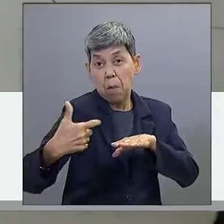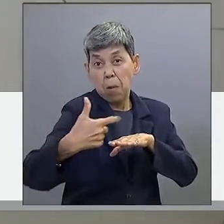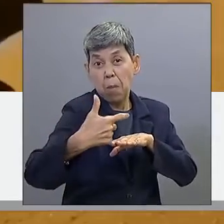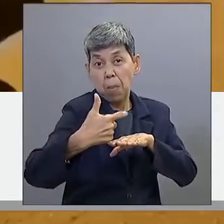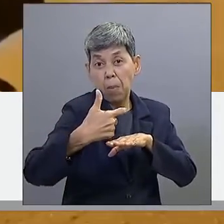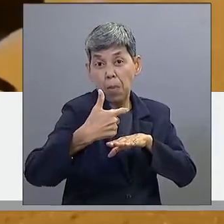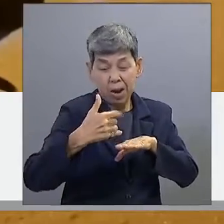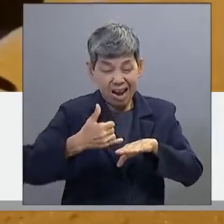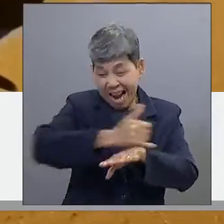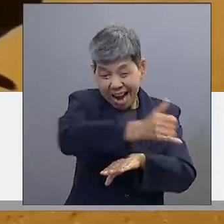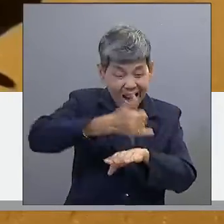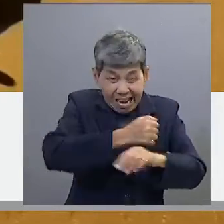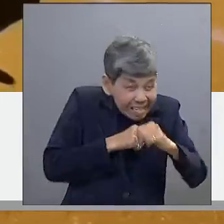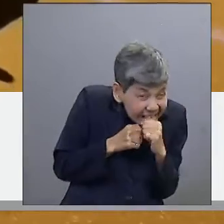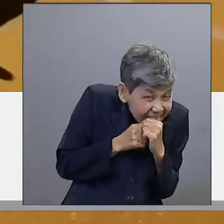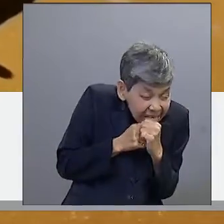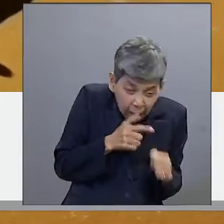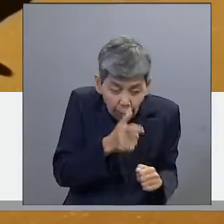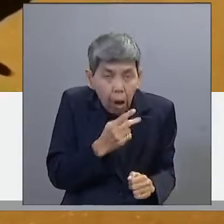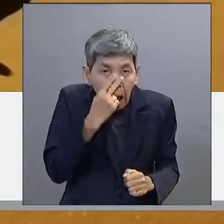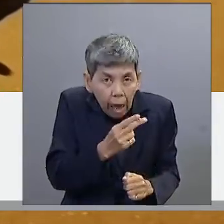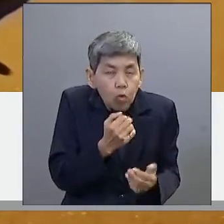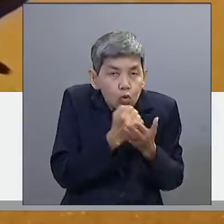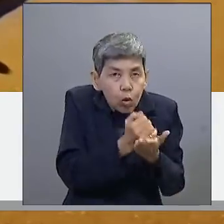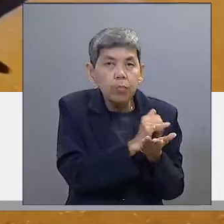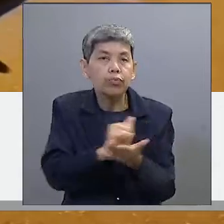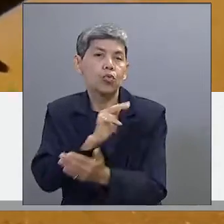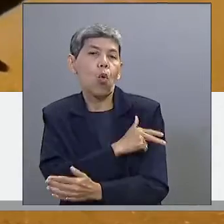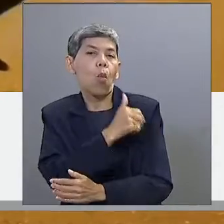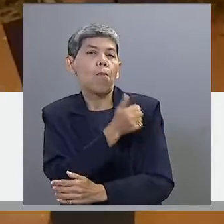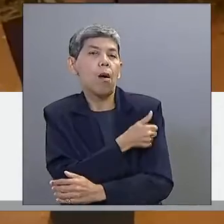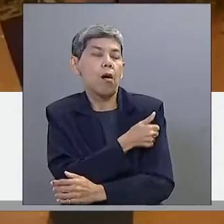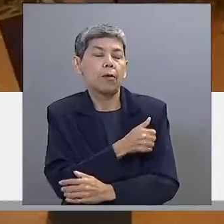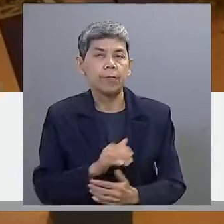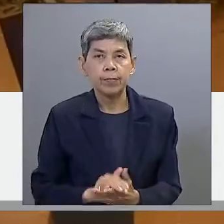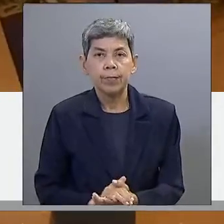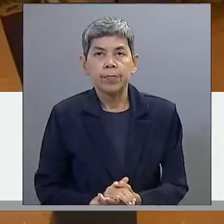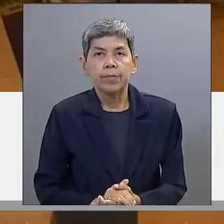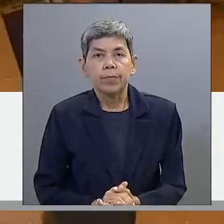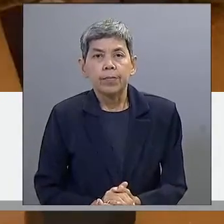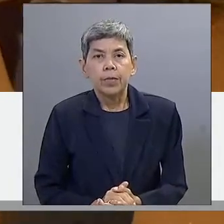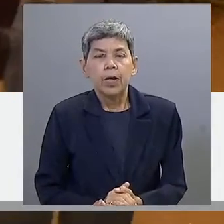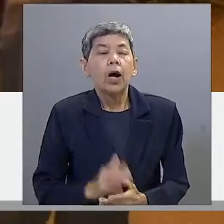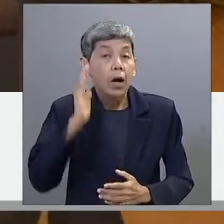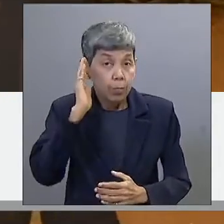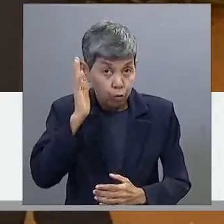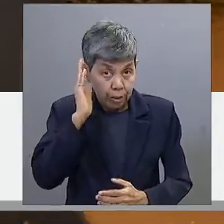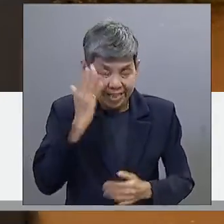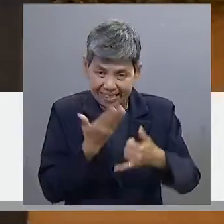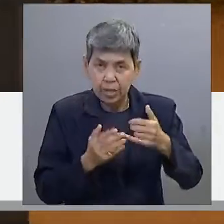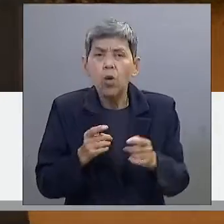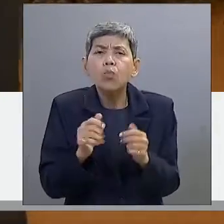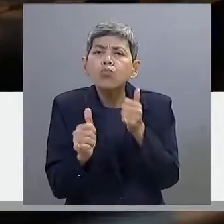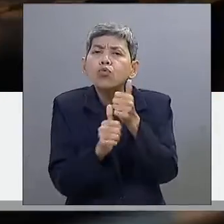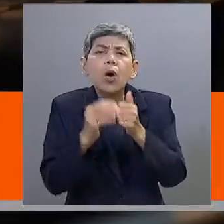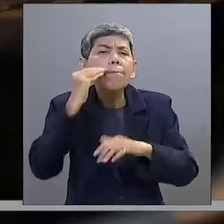วิ่งหนีลงมาจากรถไปซ่อนตัวจนมีคนมาพบแล้วก็นำตัวส่งโรงพยาบาลนะคะขณะที่นายโสภณเพลงพาจรผู้ช่วย